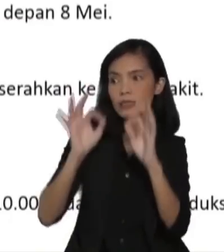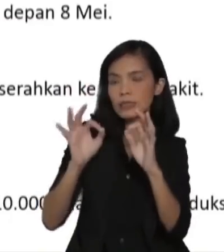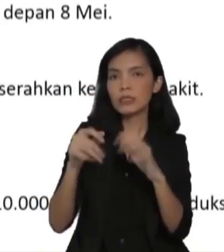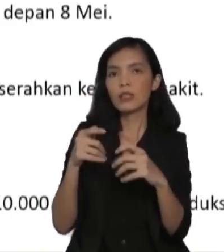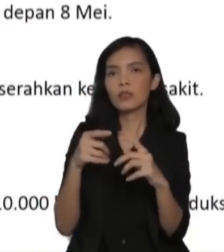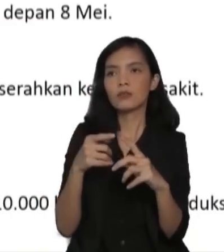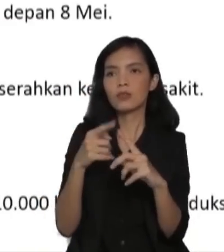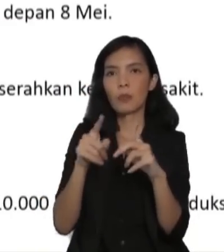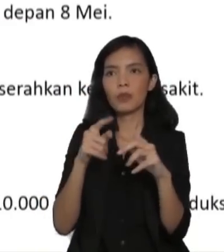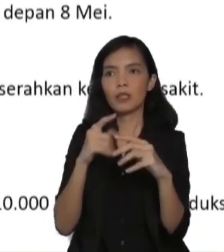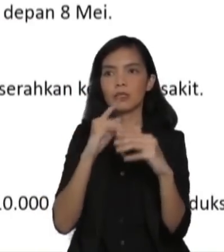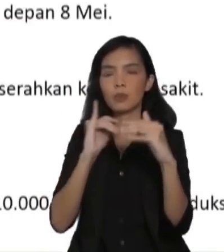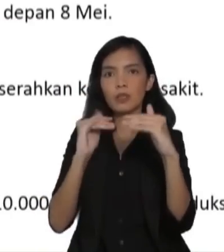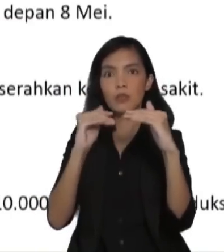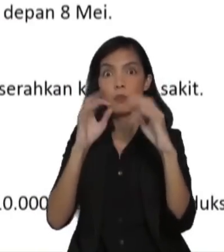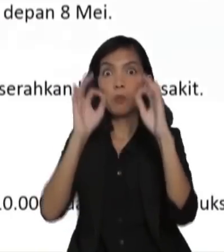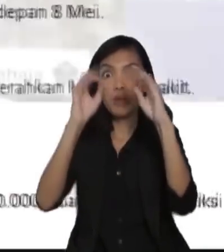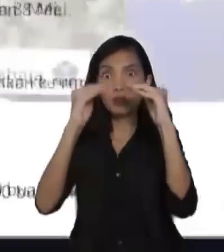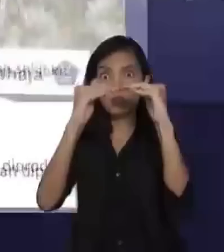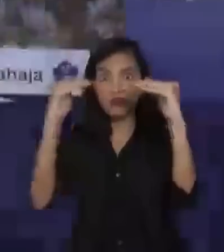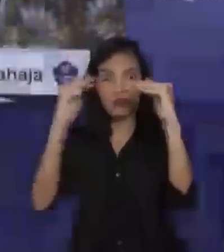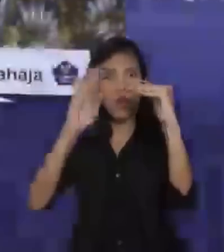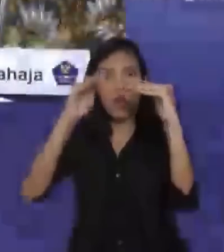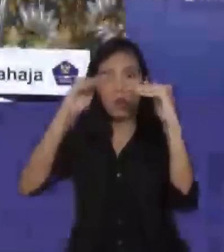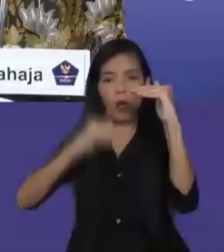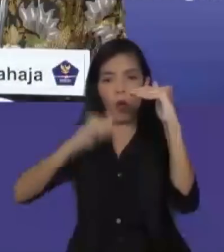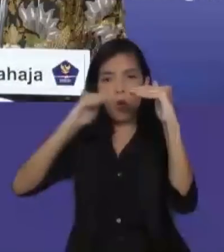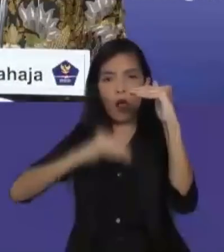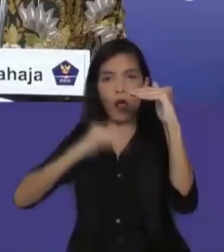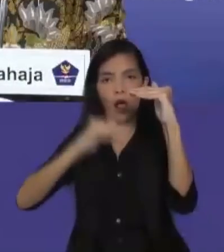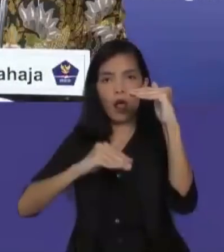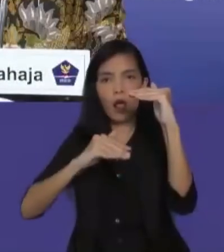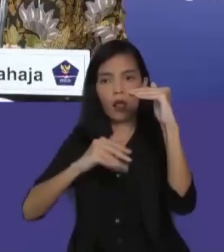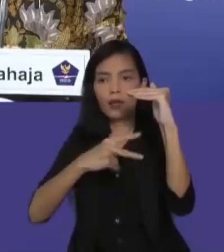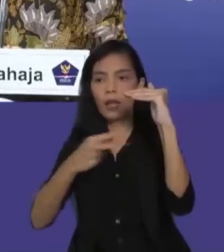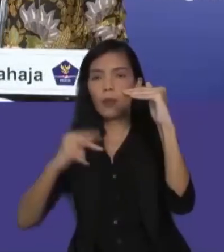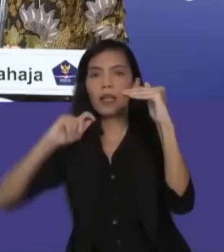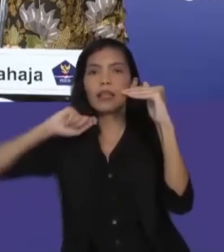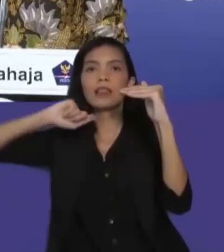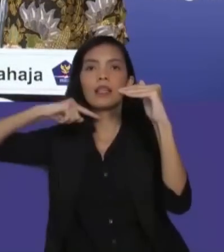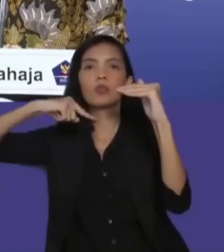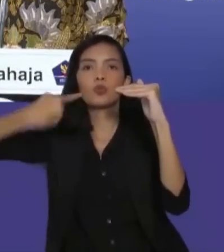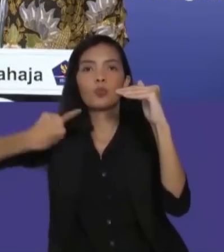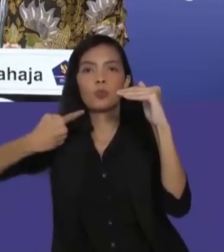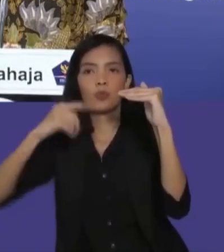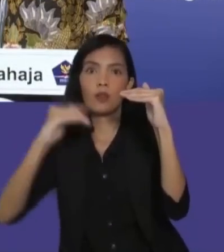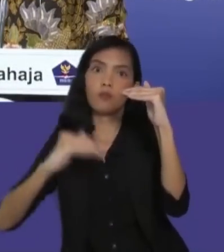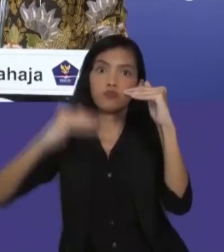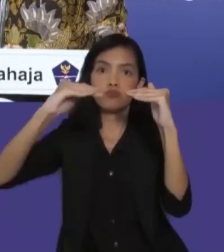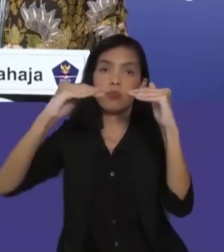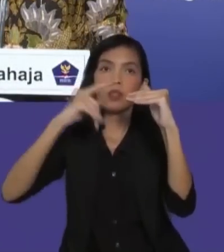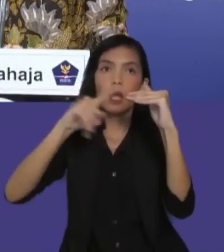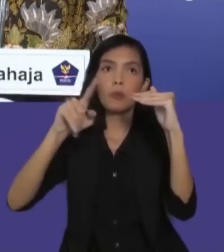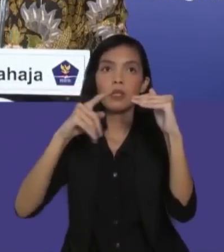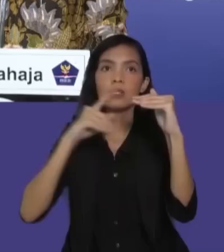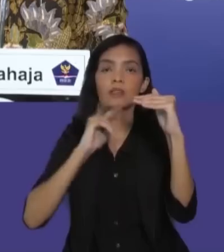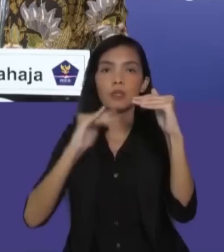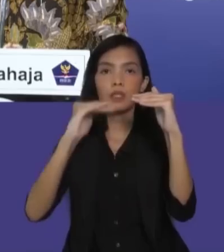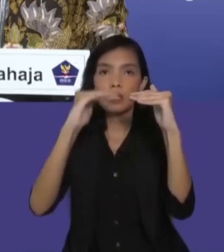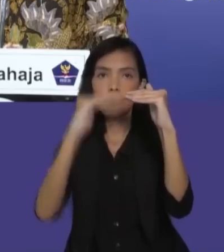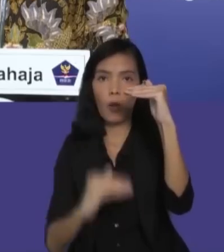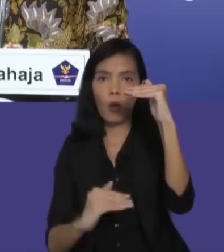berada di bawah, yang bersifat di bawah dibandingkan yang PCR test kit. Namun bisa kami sampaikan